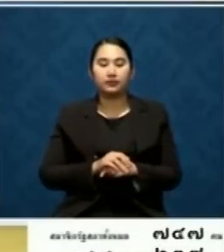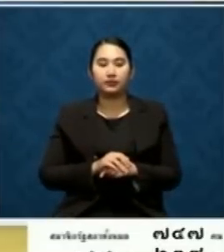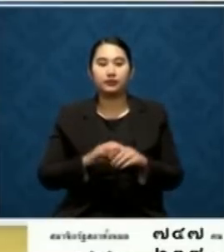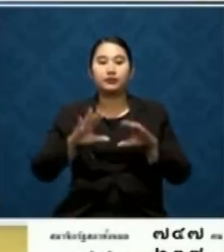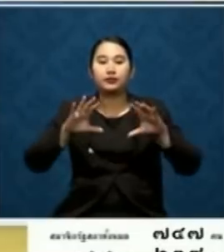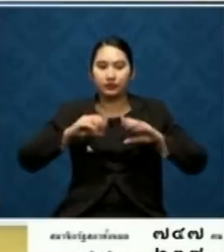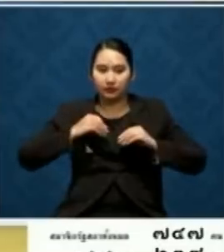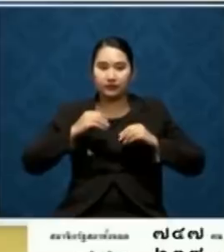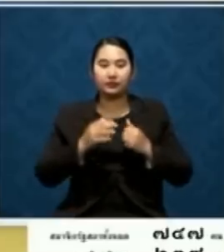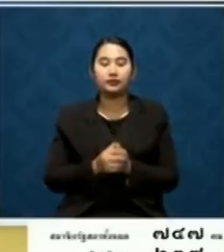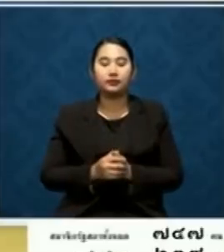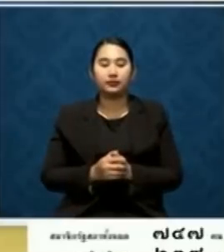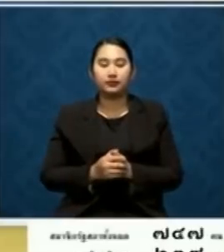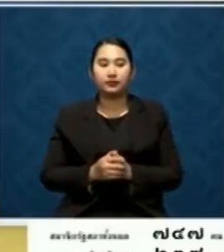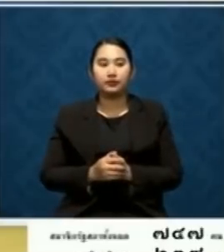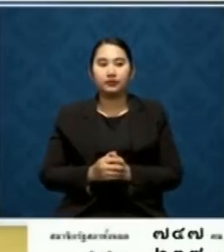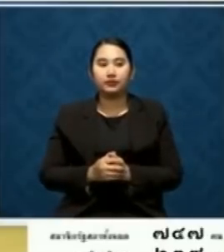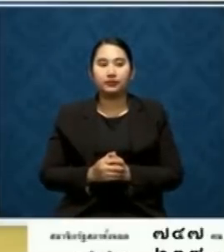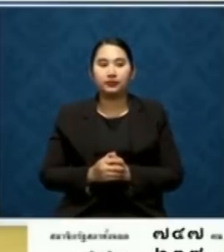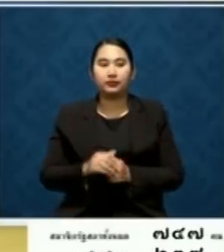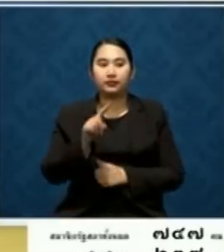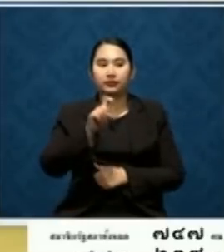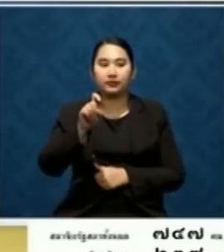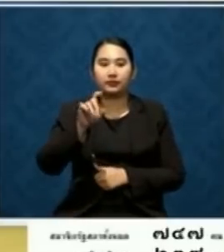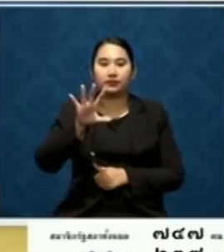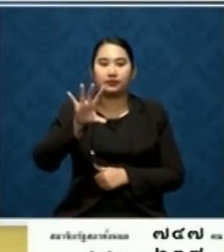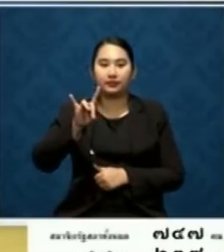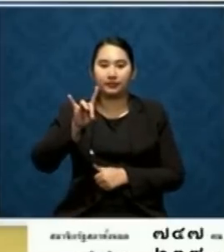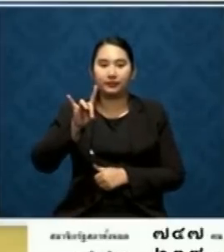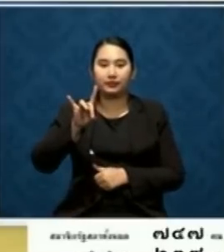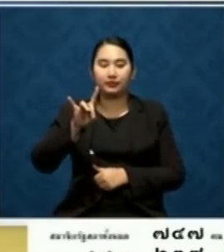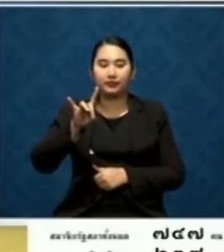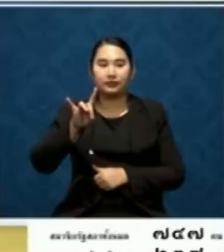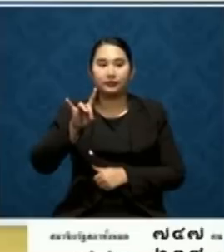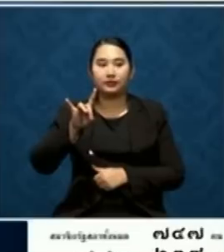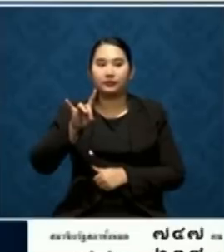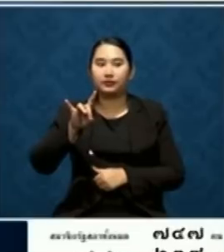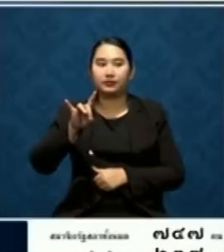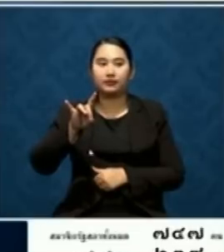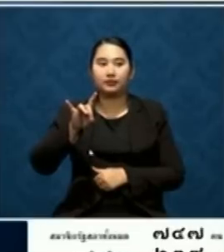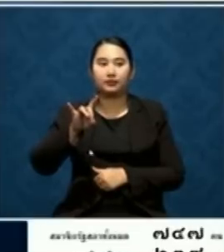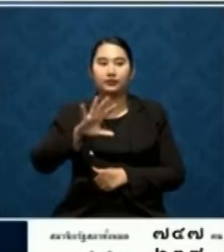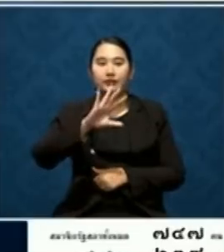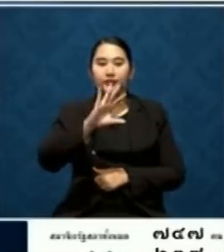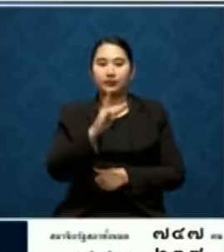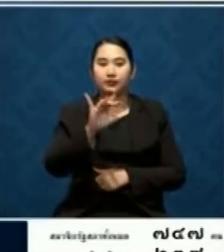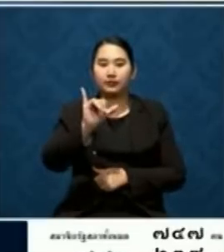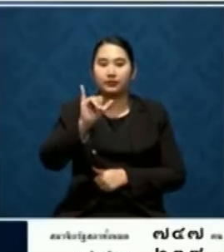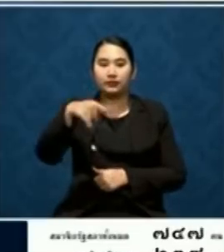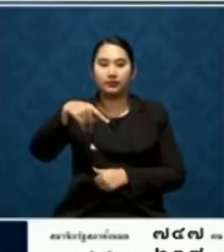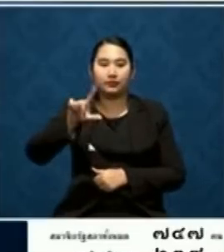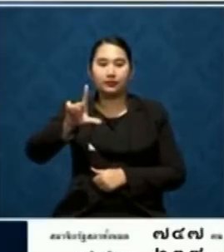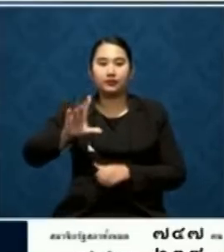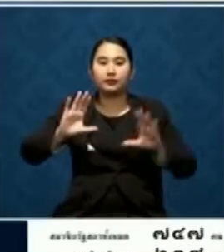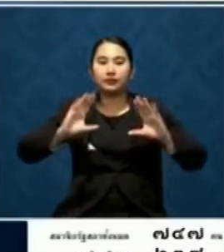น่าจะมาทั้งหมด แสดงว่าทิศเปลี่ยนแล้วนะ ทิศเปลี่ยนก็ค่อนข้างน่าจะไม่มีผิดพลาดก ็คุณเศรษฐาจะได้เป็น น่าจะได้เป็น เพราะว่า